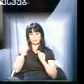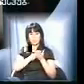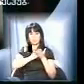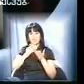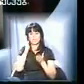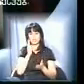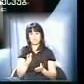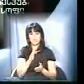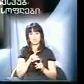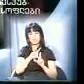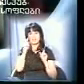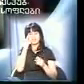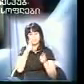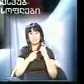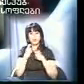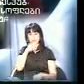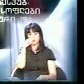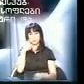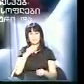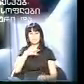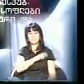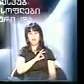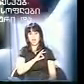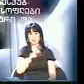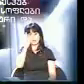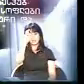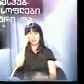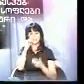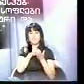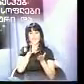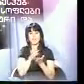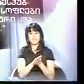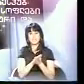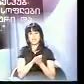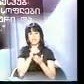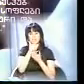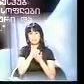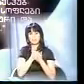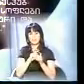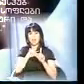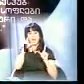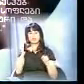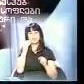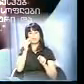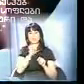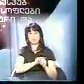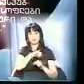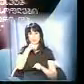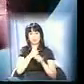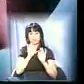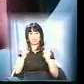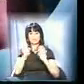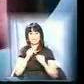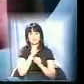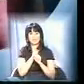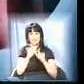იქნება დატანილი. ინფორმაციას რუსული საინფორმაციო სააგენტოები რუსეთის სახელმწიფო რეგისტრაციის, კადასტრისა და კარტოგრაფიის სამსახურის უფროსის